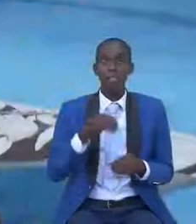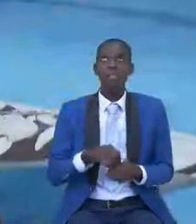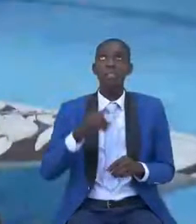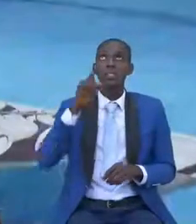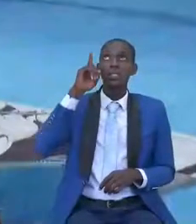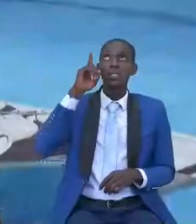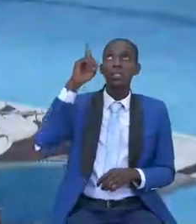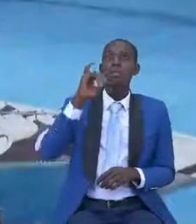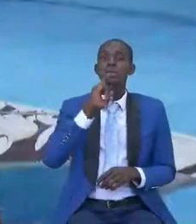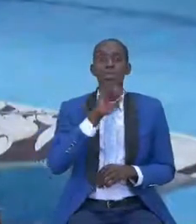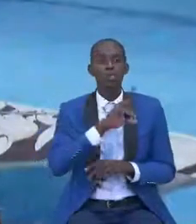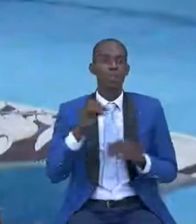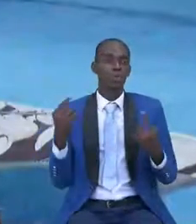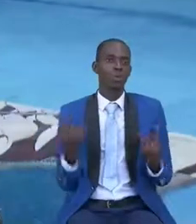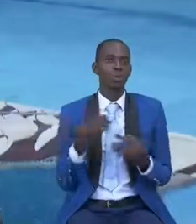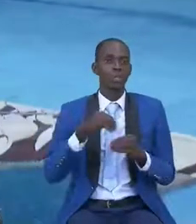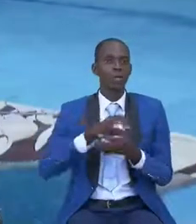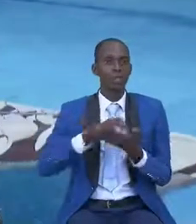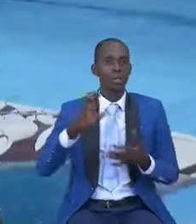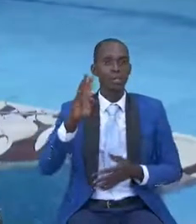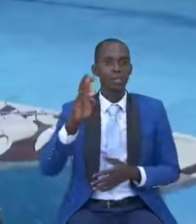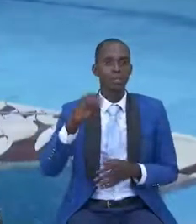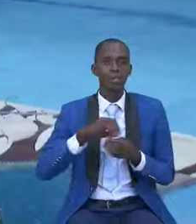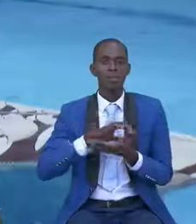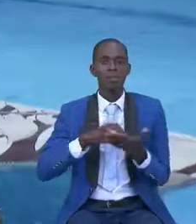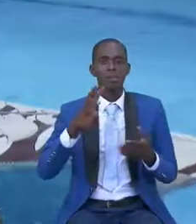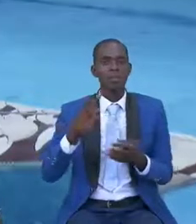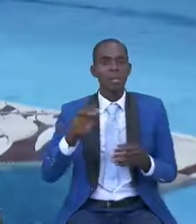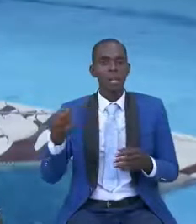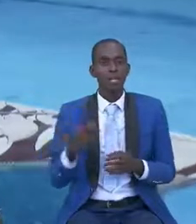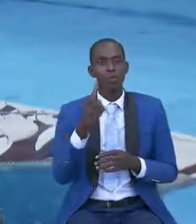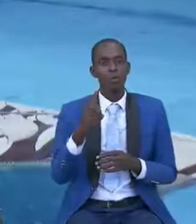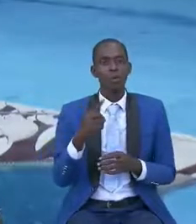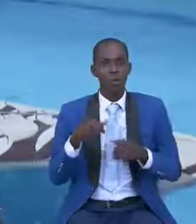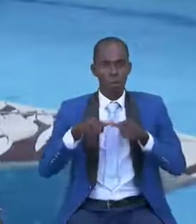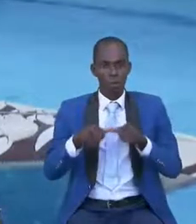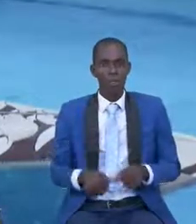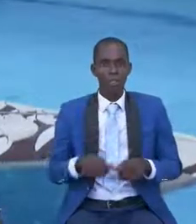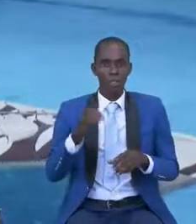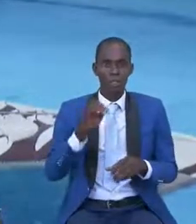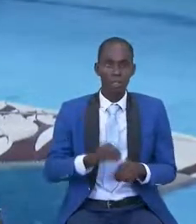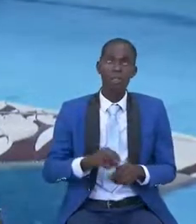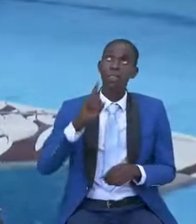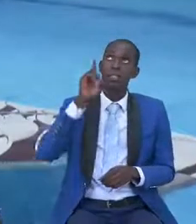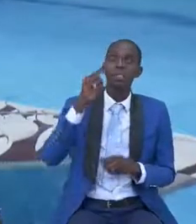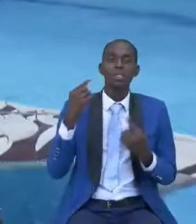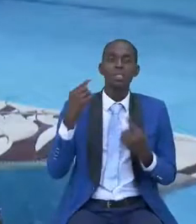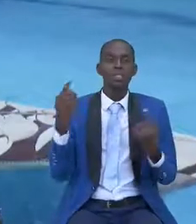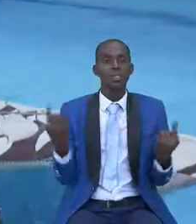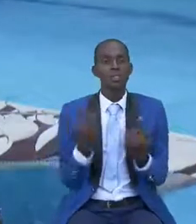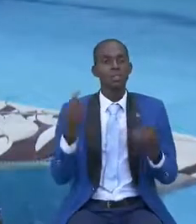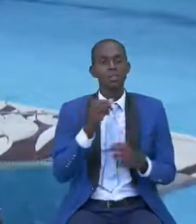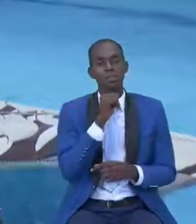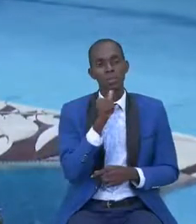nos péchés et il n'y a point en lui de péché. Verset 6. Verset 6. Quiconque demeure